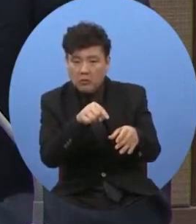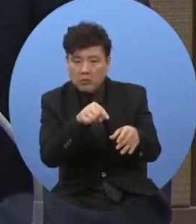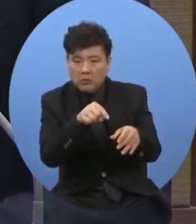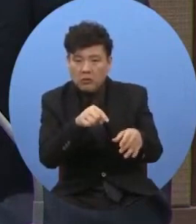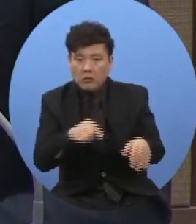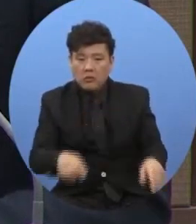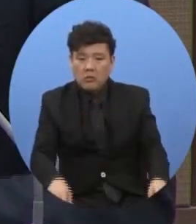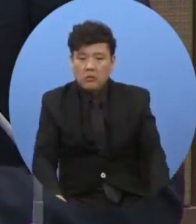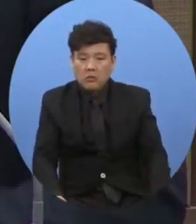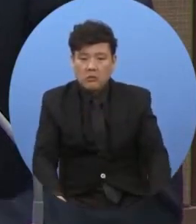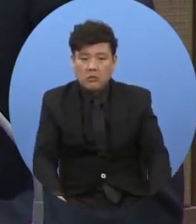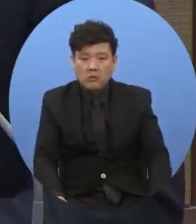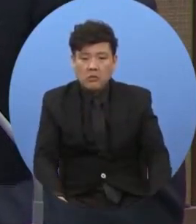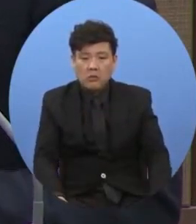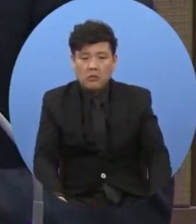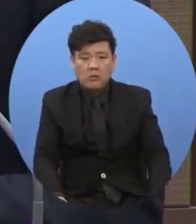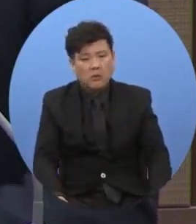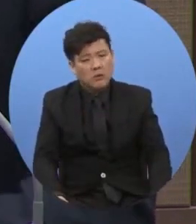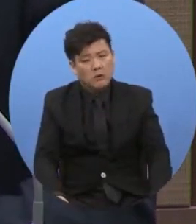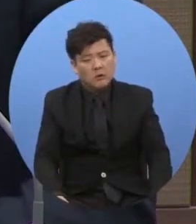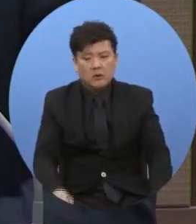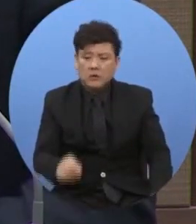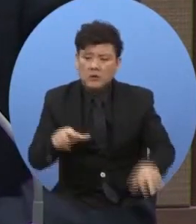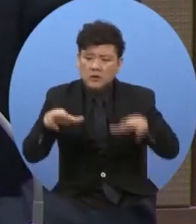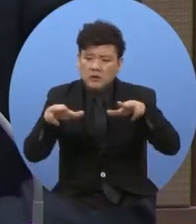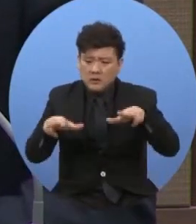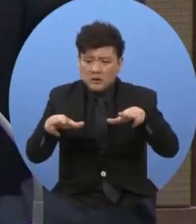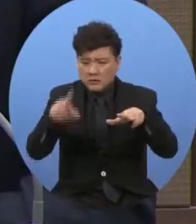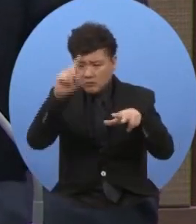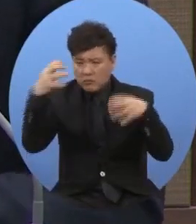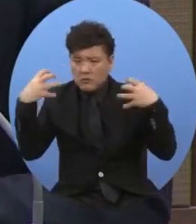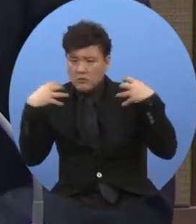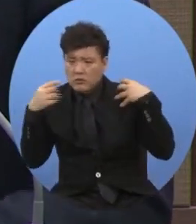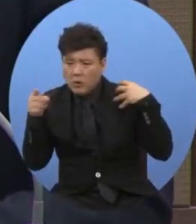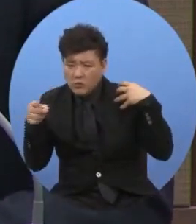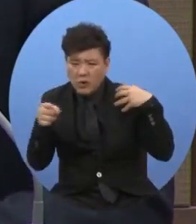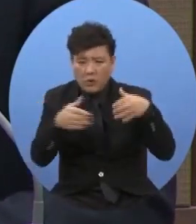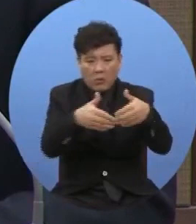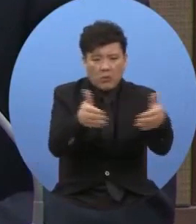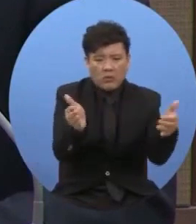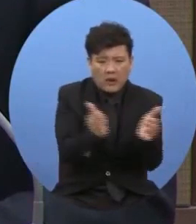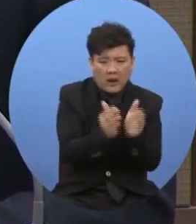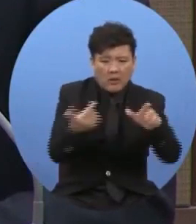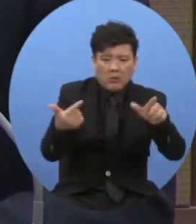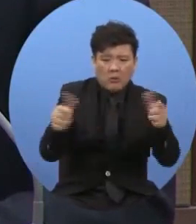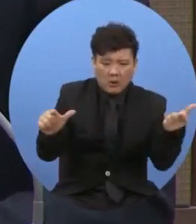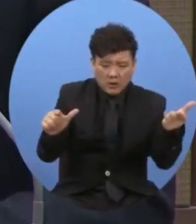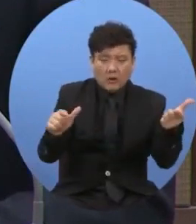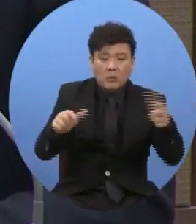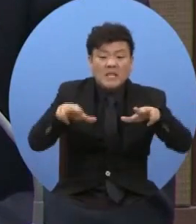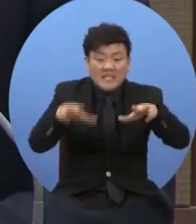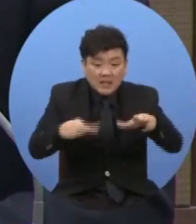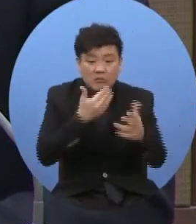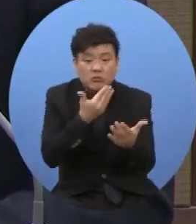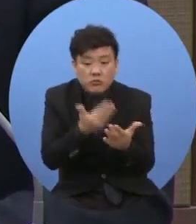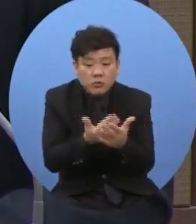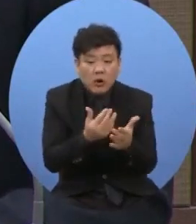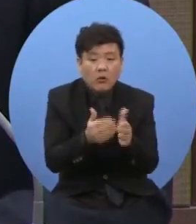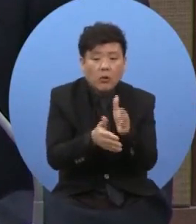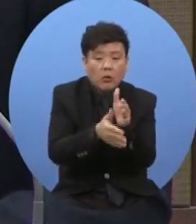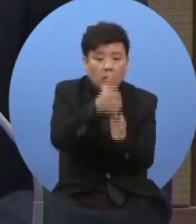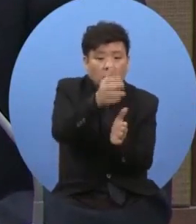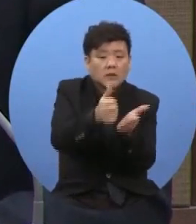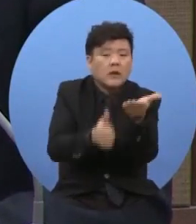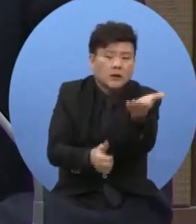골필 무렵을 얘기를 하고 했으니 저는 지금 엇박자가 나고 있고 여기서 가장 피해를 보고 있는 것은 시장님과 서울시라고 봐요. 이런 지금